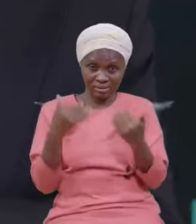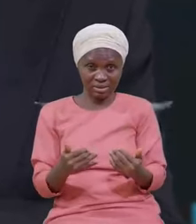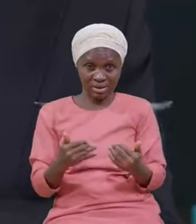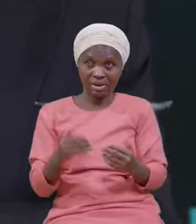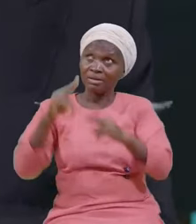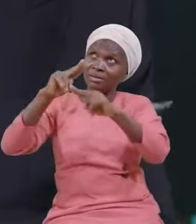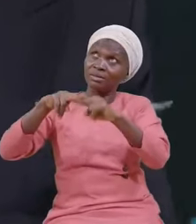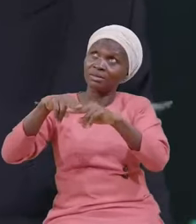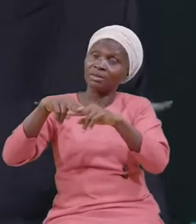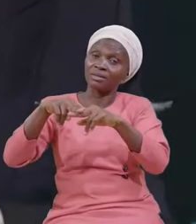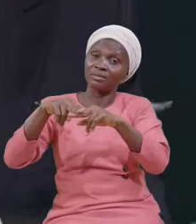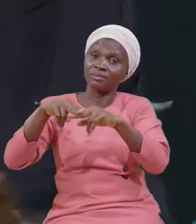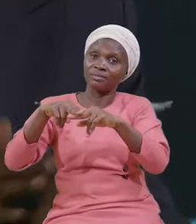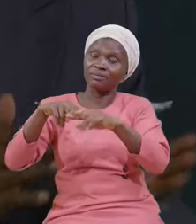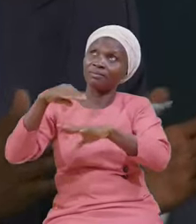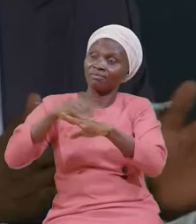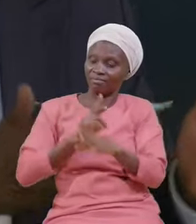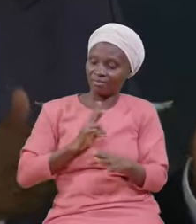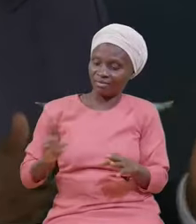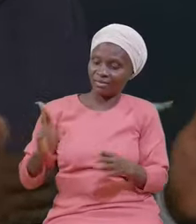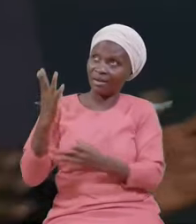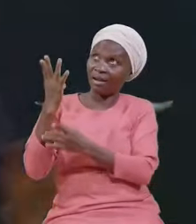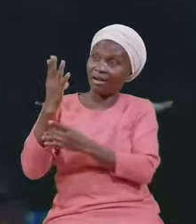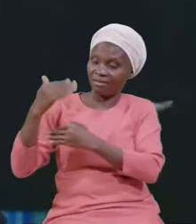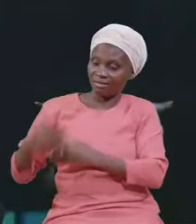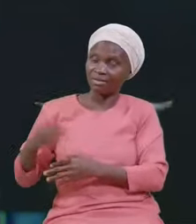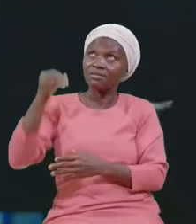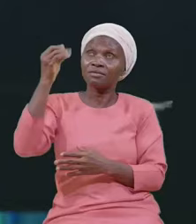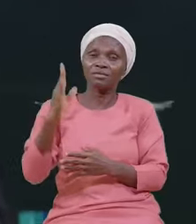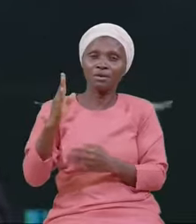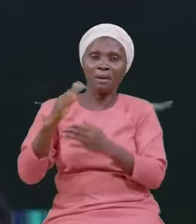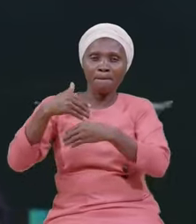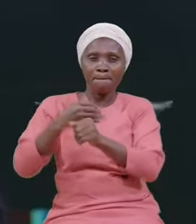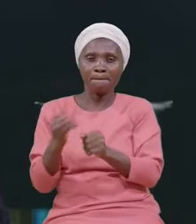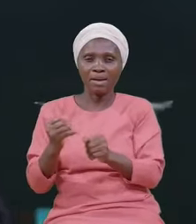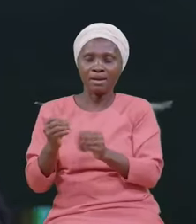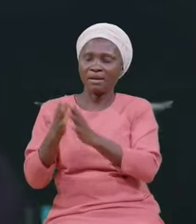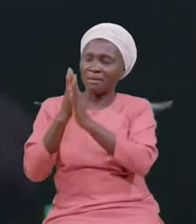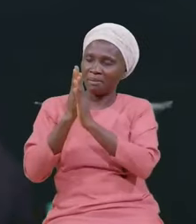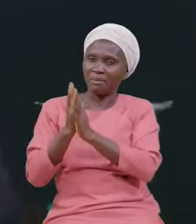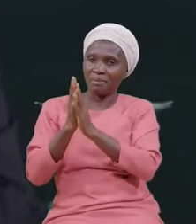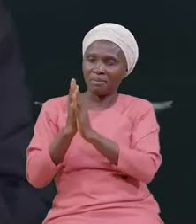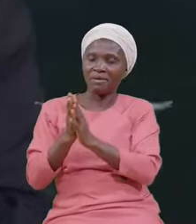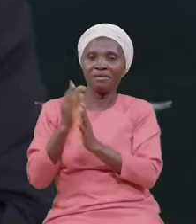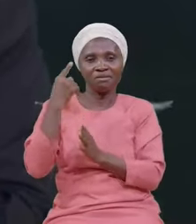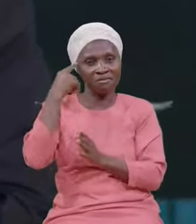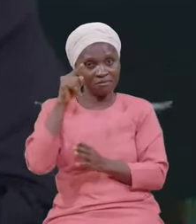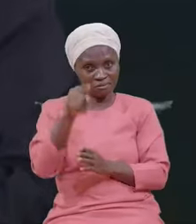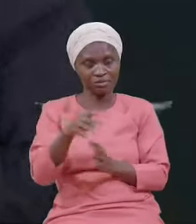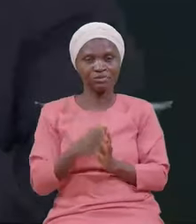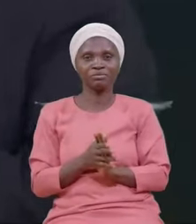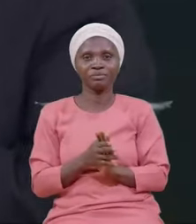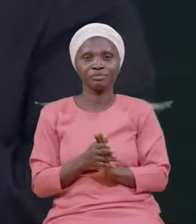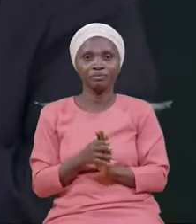est assis à la droite de Dieu et il intercède en ta faveur.